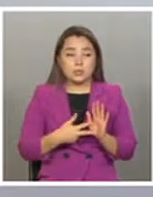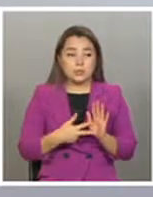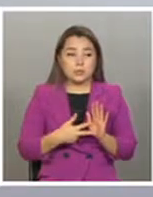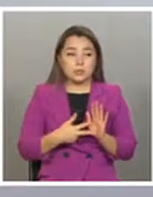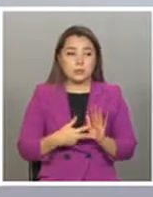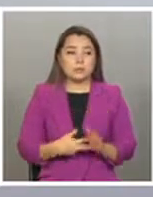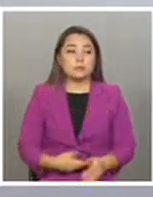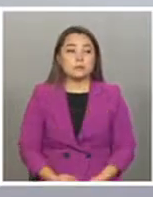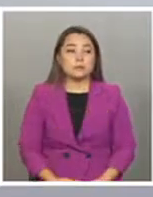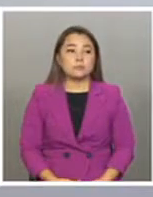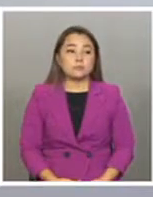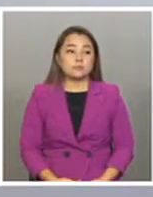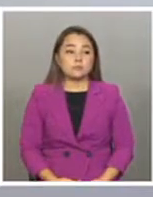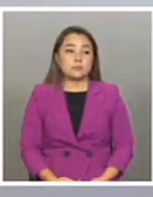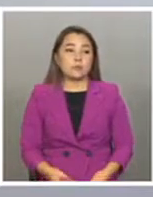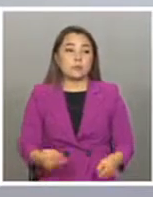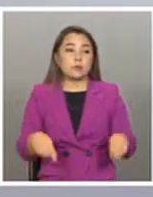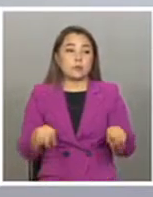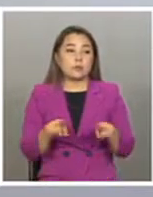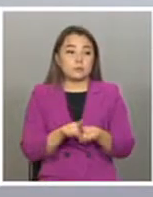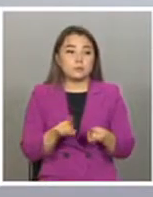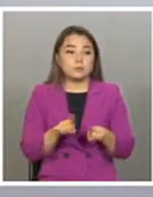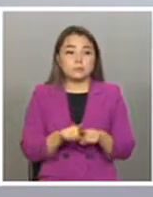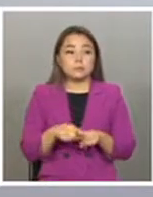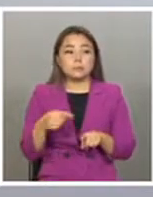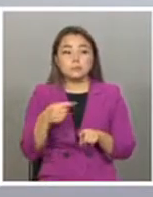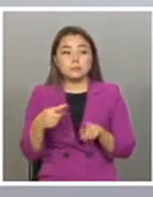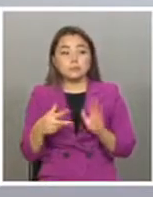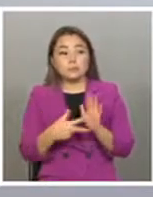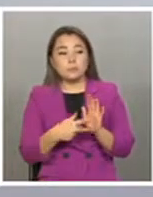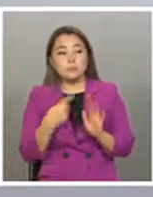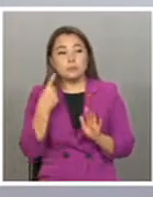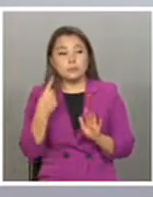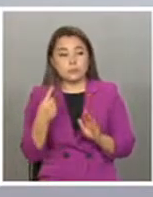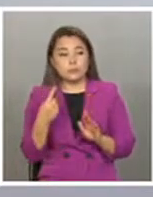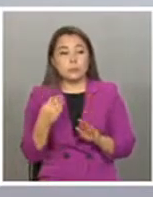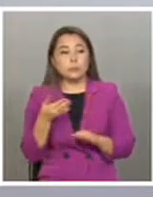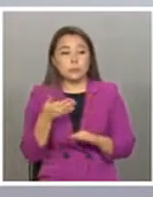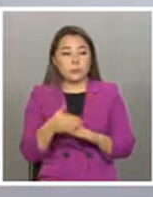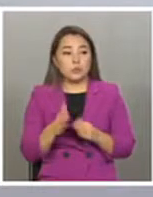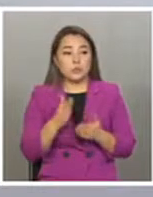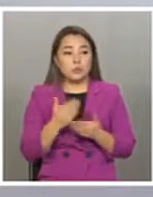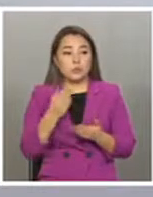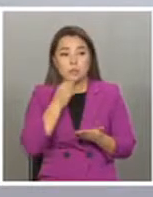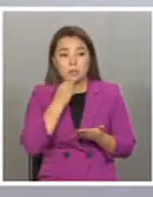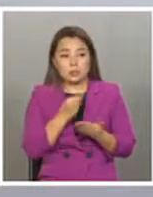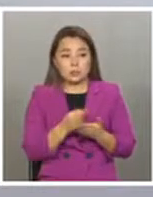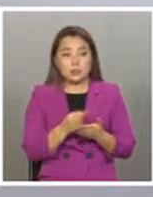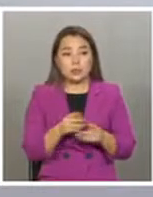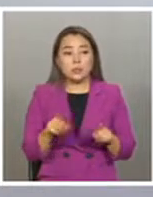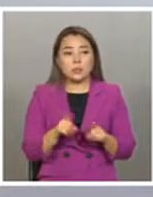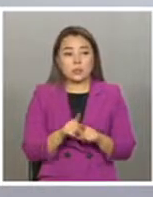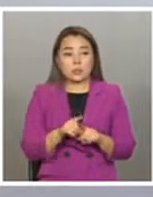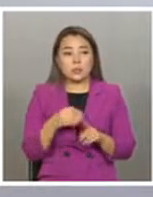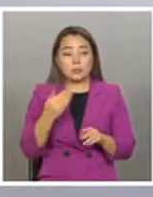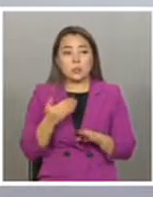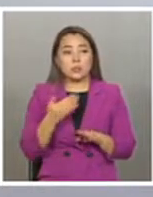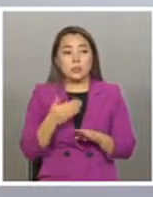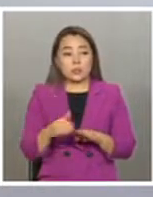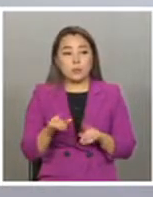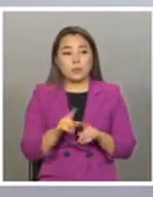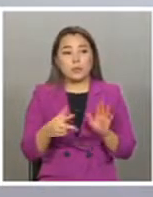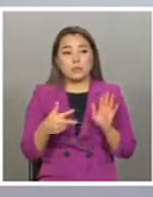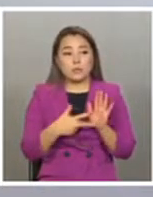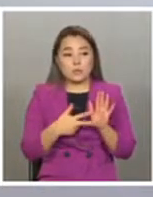шығады. Дәл осылай, минус 8-ден 1 бөлшегі берілсе, онда осы бөлшектің бөліміндегі 8